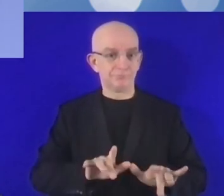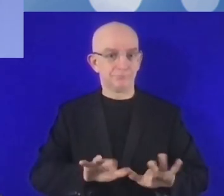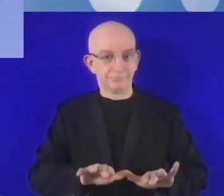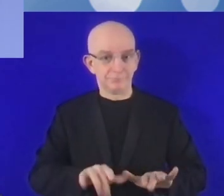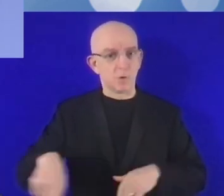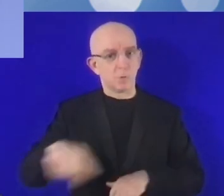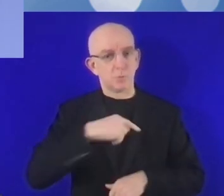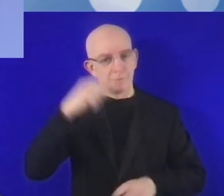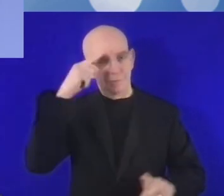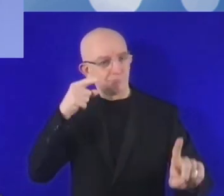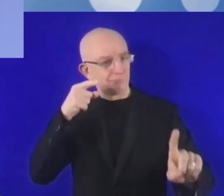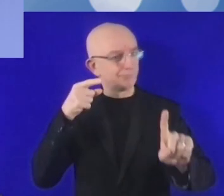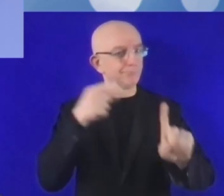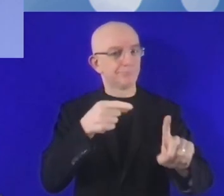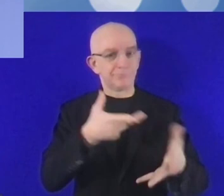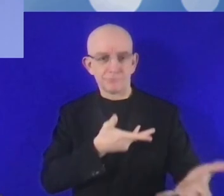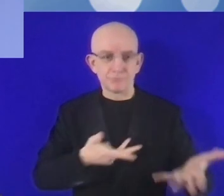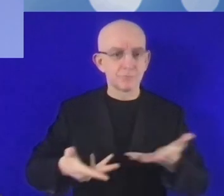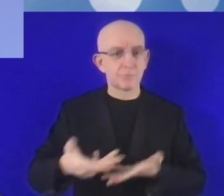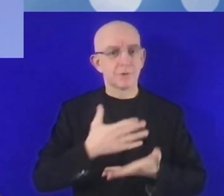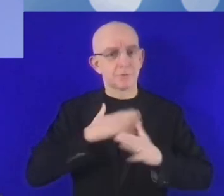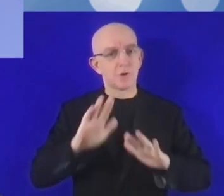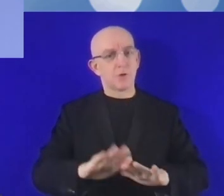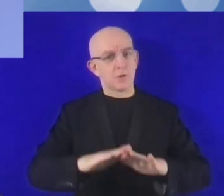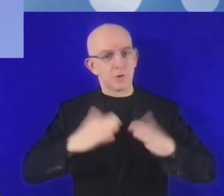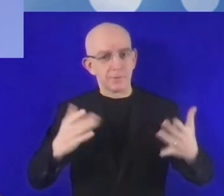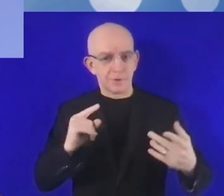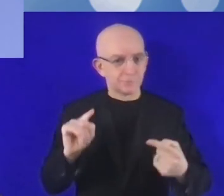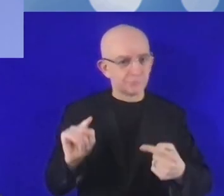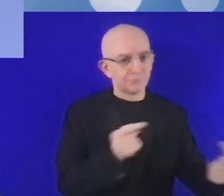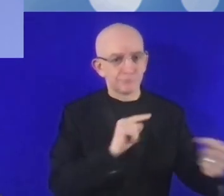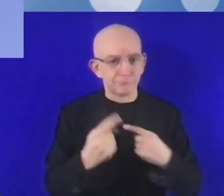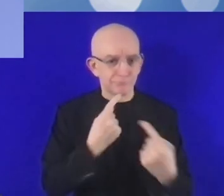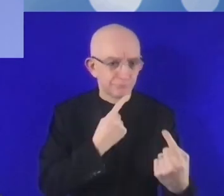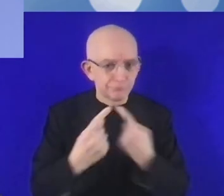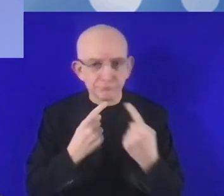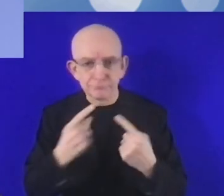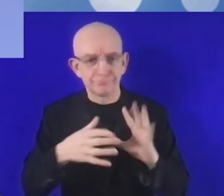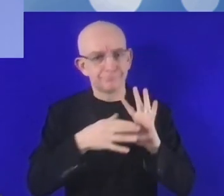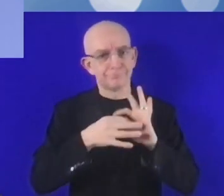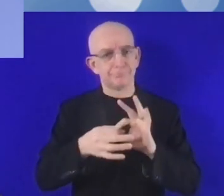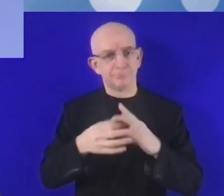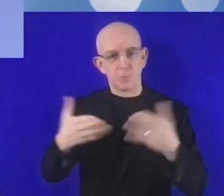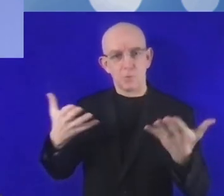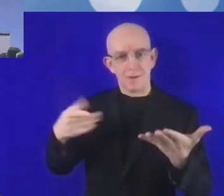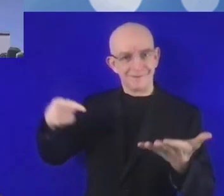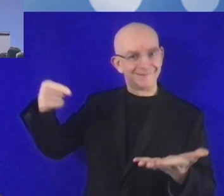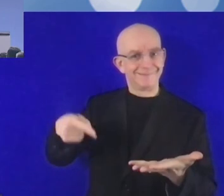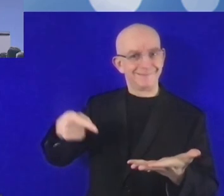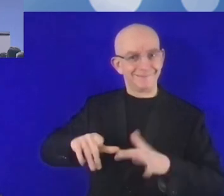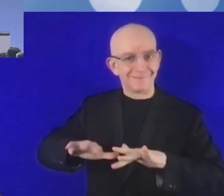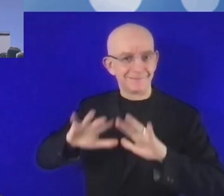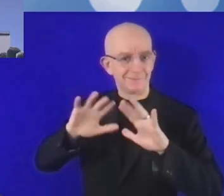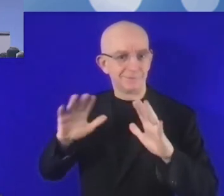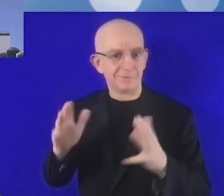常相信今天的论坛它会变成一个非常好交流的平台，而且在这里我们可以